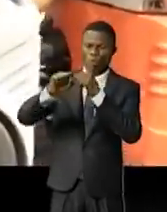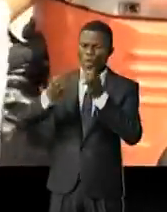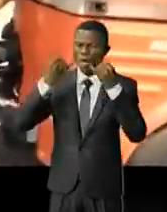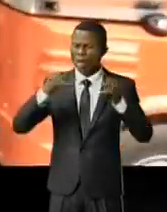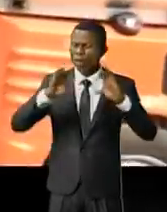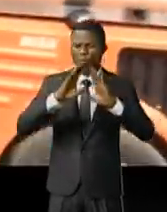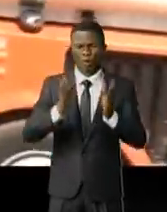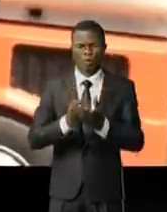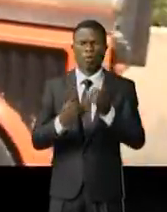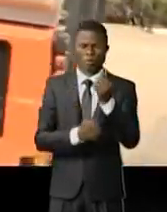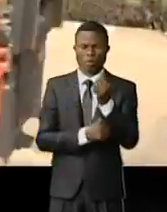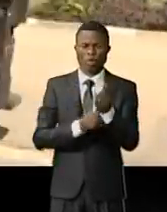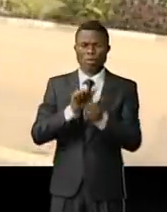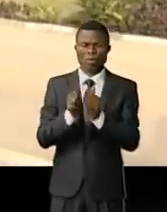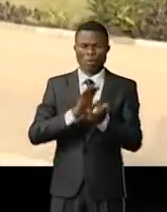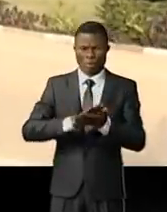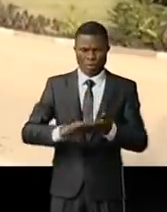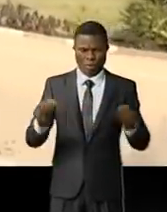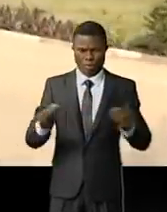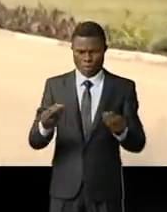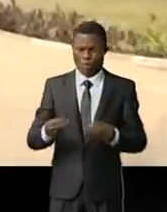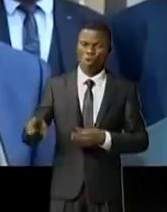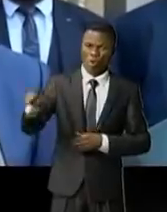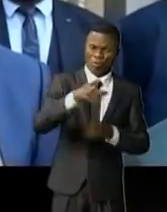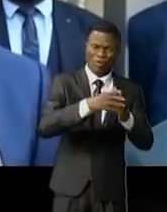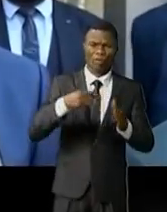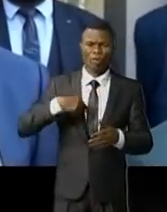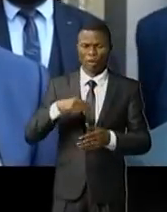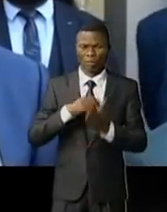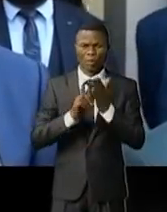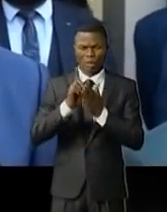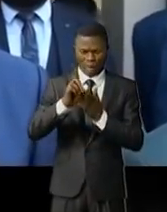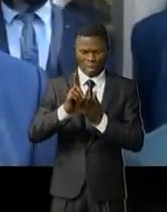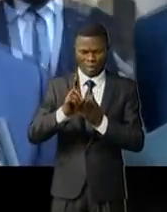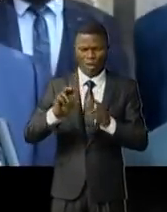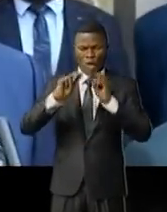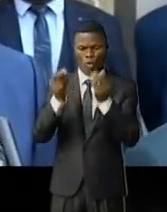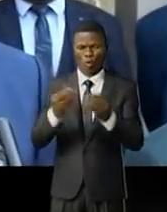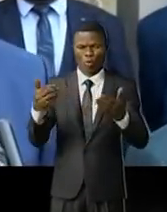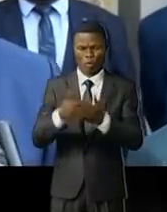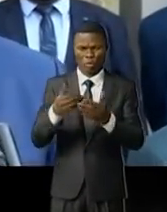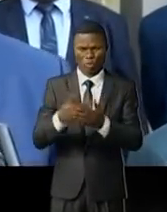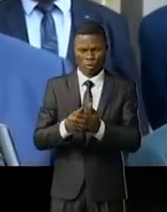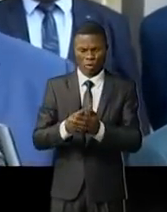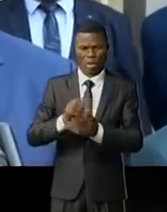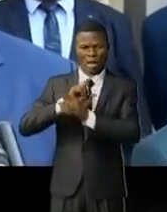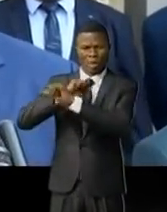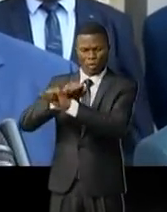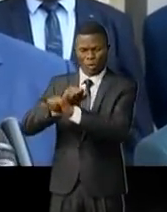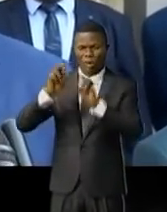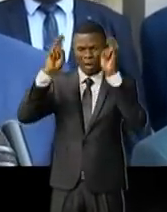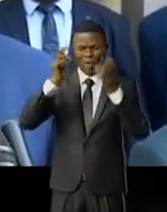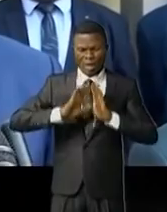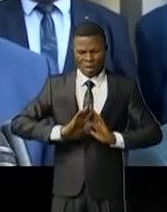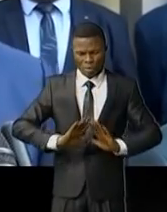sensibilisation afin que nous puissions ensemble développer une nouvelle dynamique et garder notre ville propre. Parce